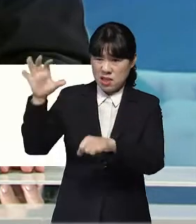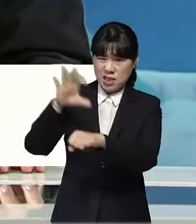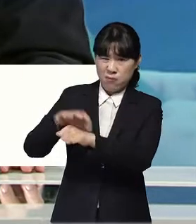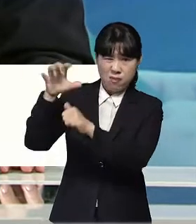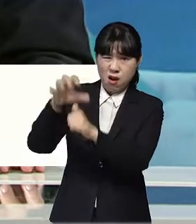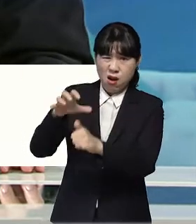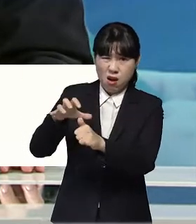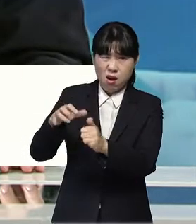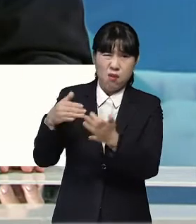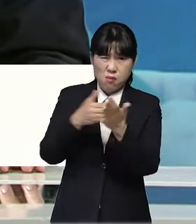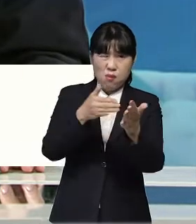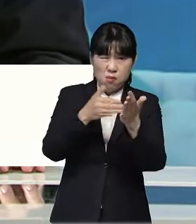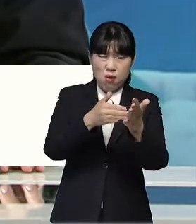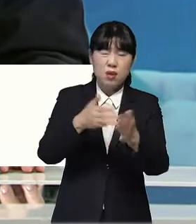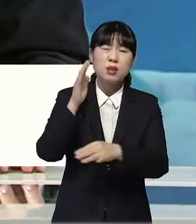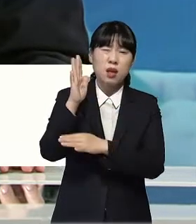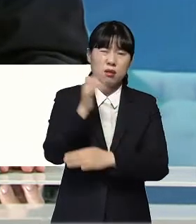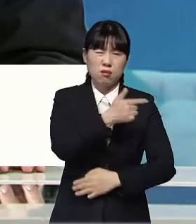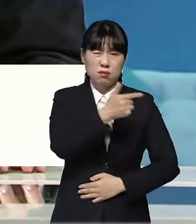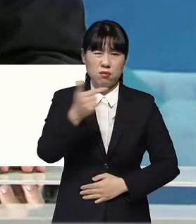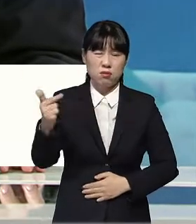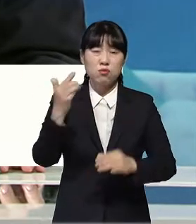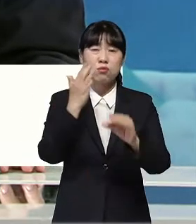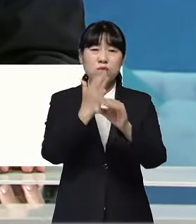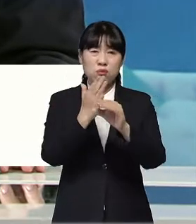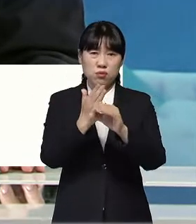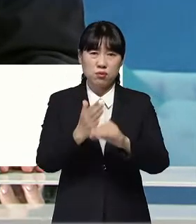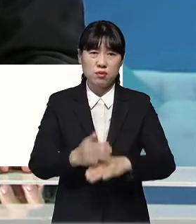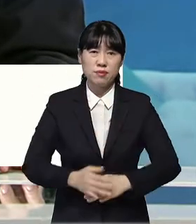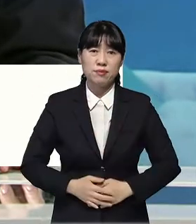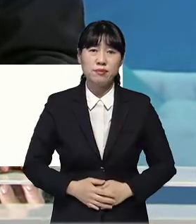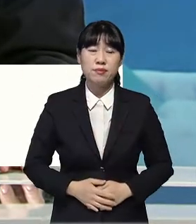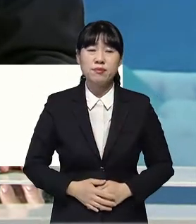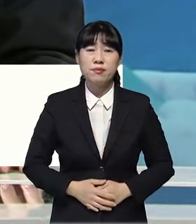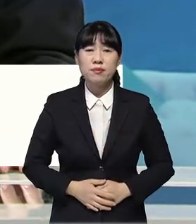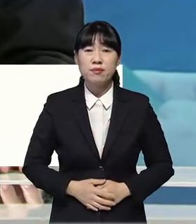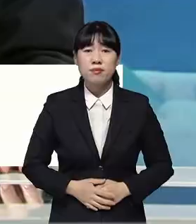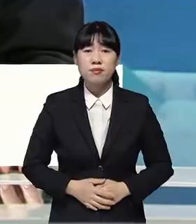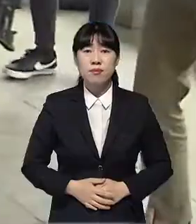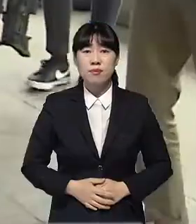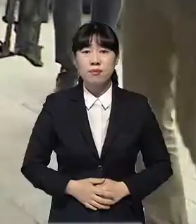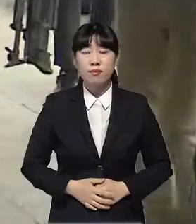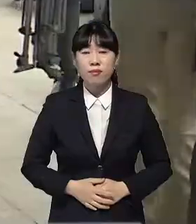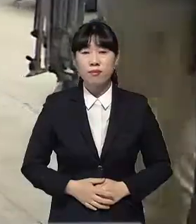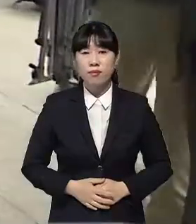촉구하는 등 비판의 목소리가 커지고 있습니다. 김재현 기자의 보도입니다.